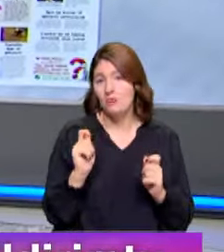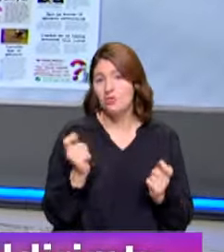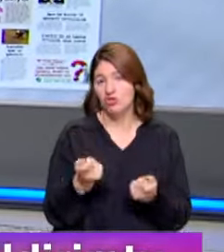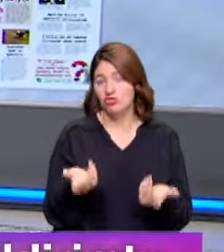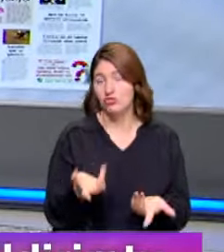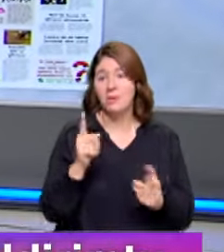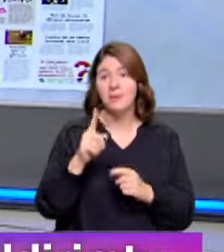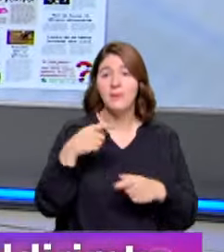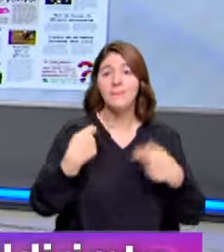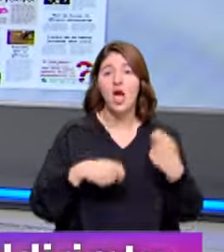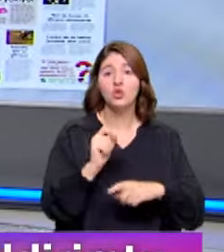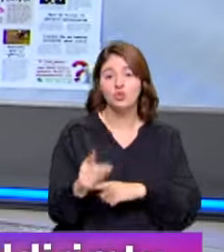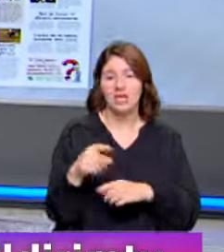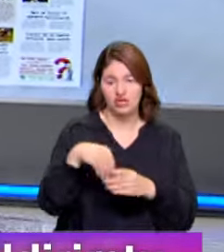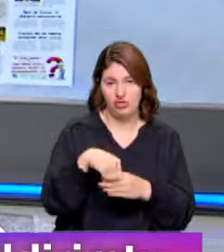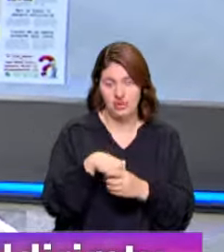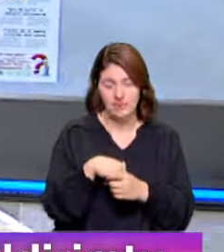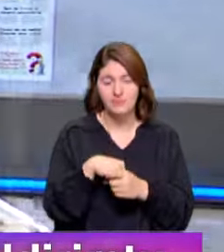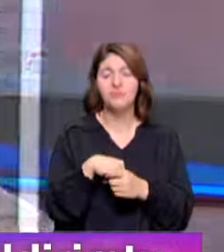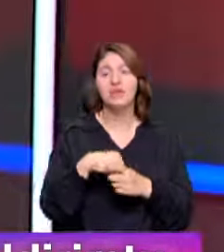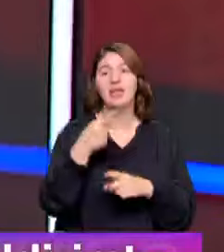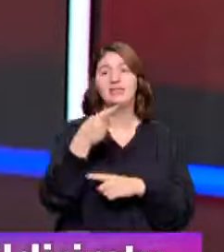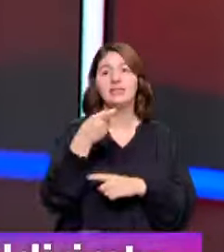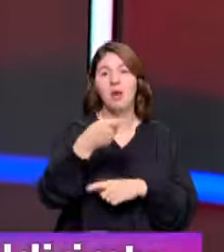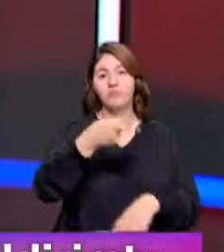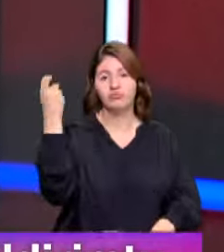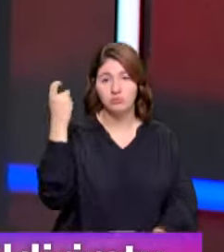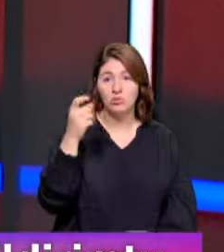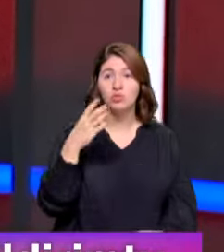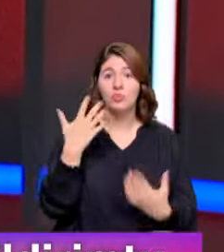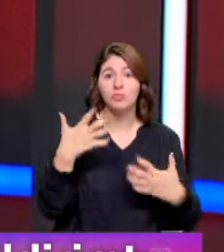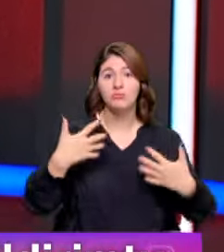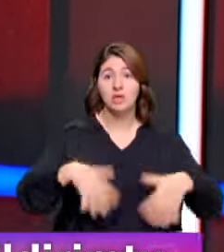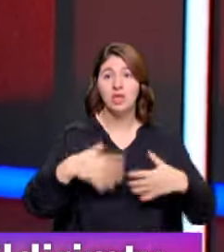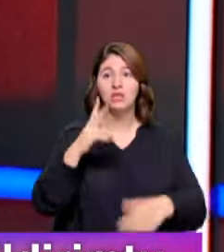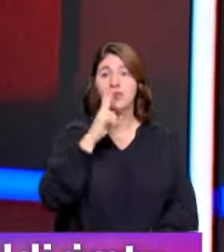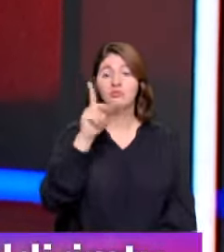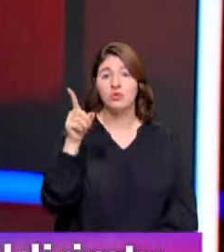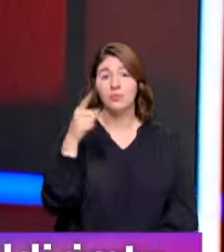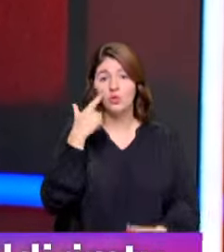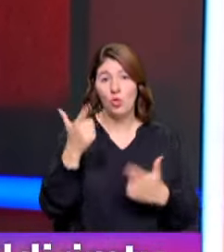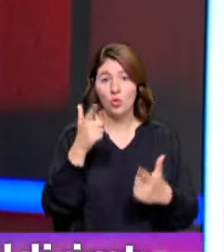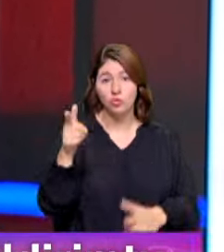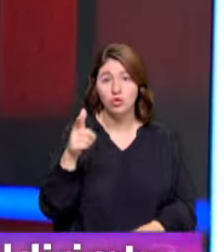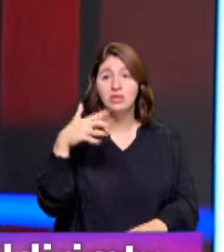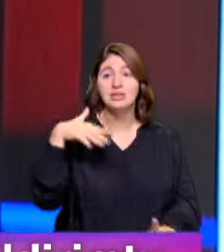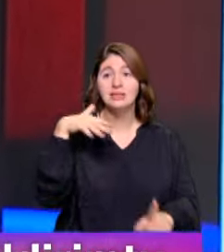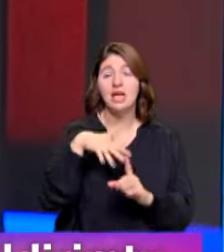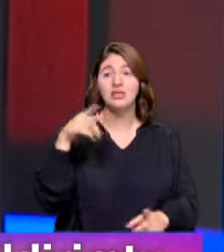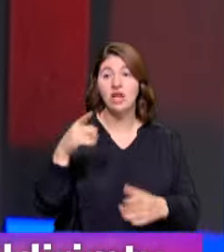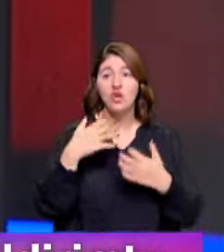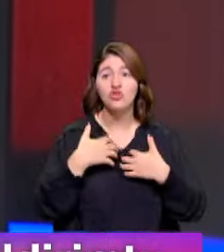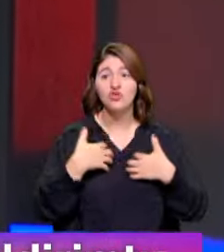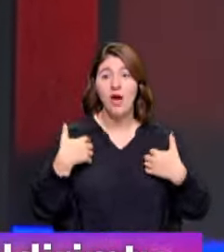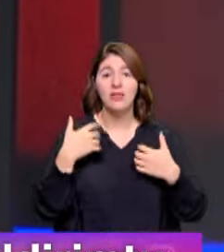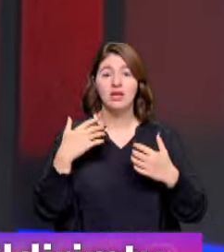çalışmıştık. Bir banka şubesi içerisinde silah ateşlendi. Büyük panik yaşandı. Samsun'dan bu görüntüler. Saldırgan